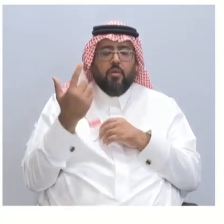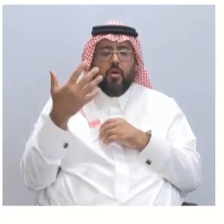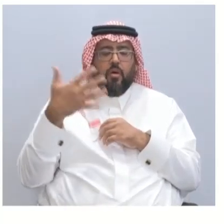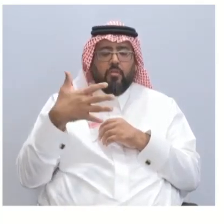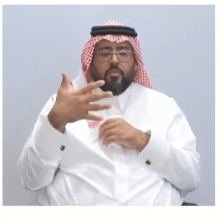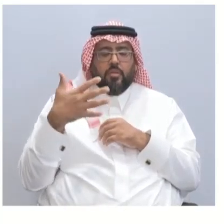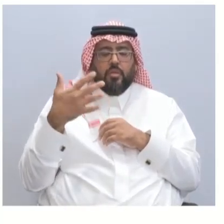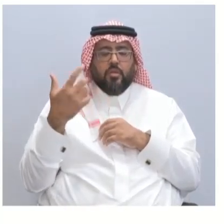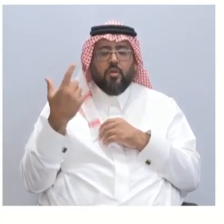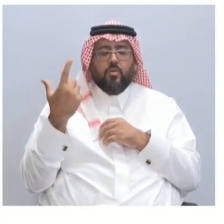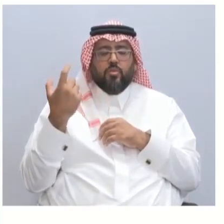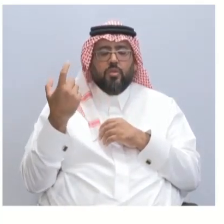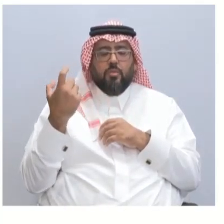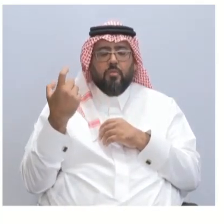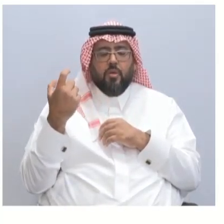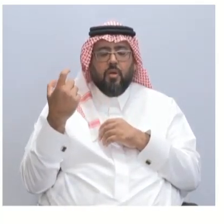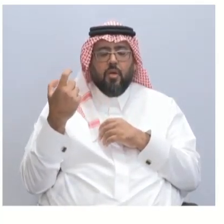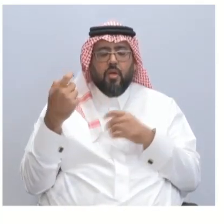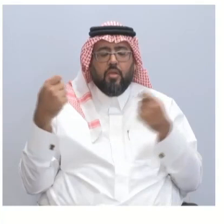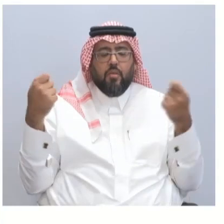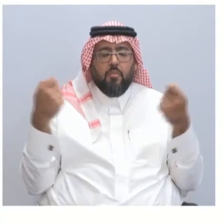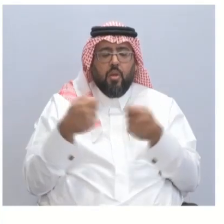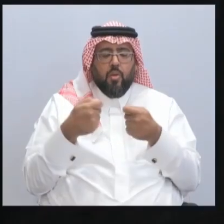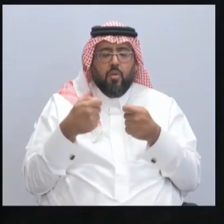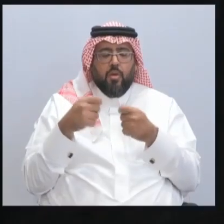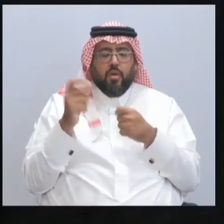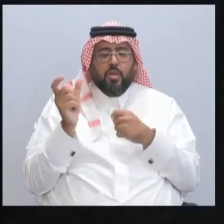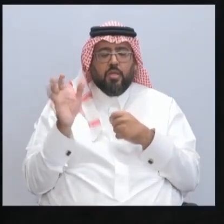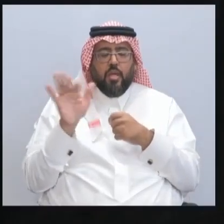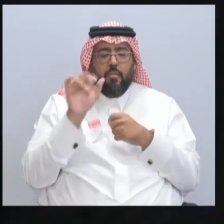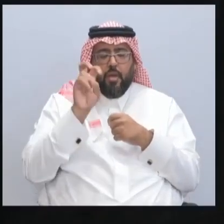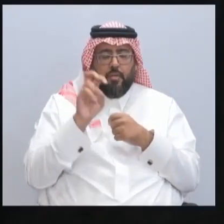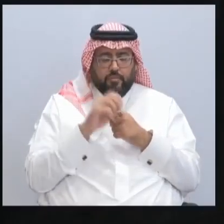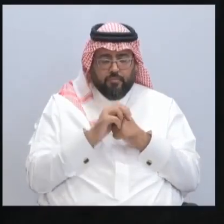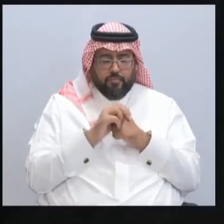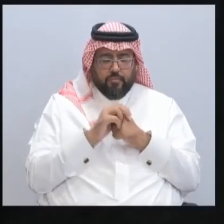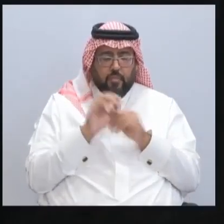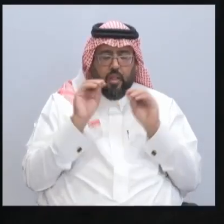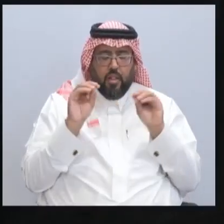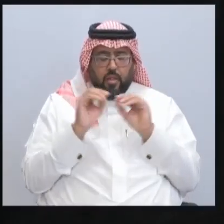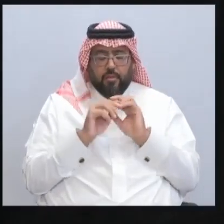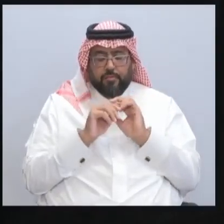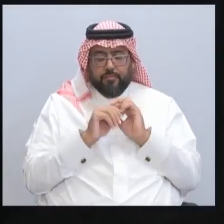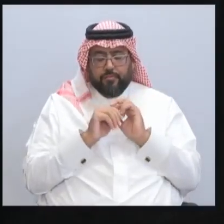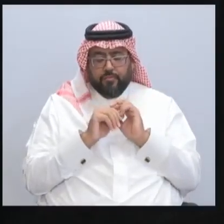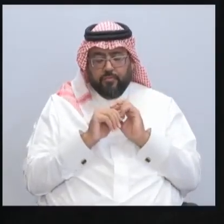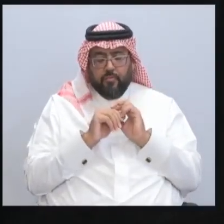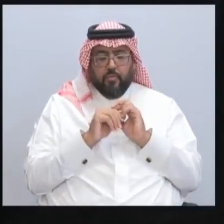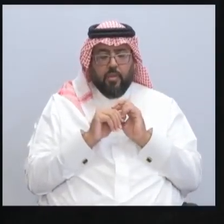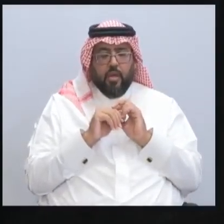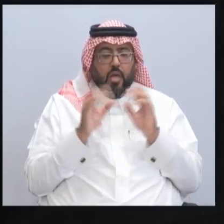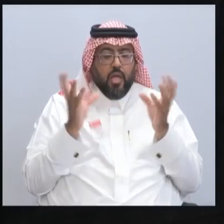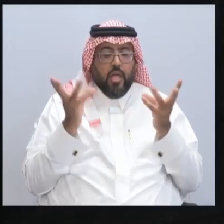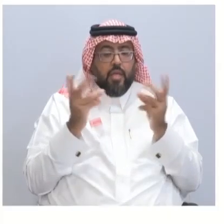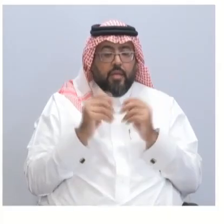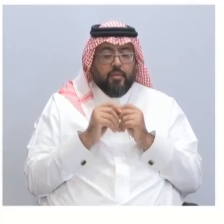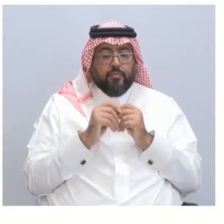57 و700 ال مليون نسمه كذلك تحدثنا عن اللي هو عدد